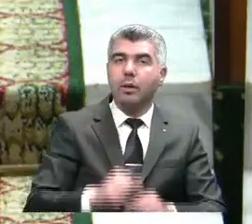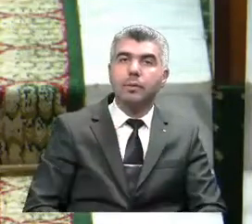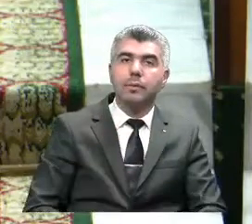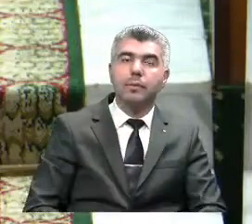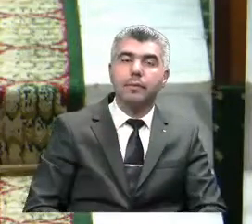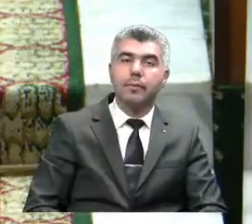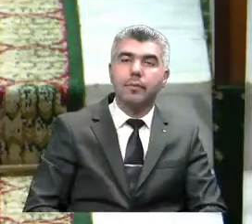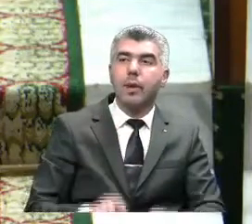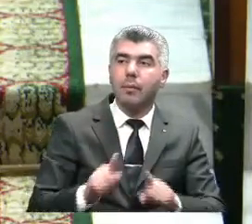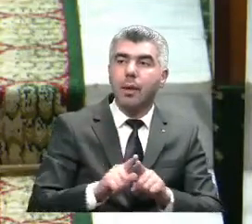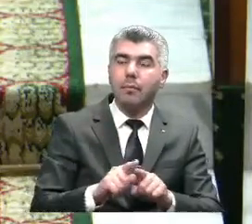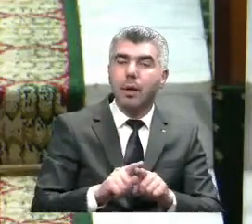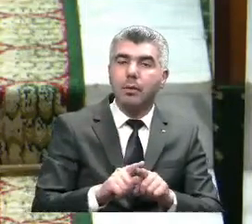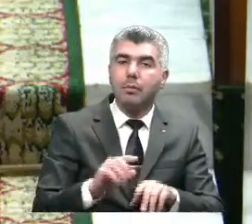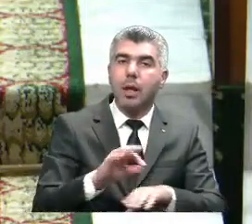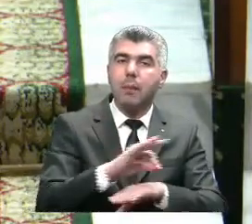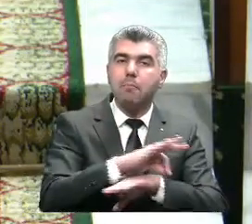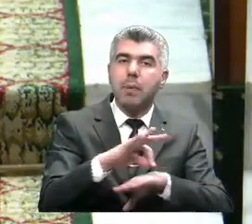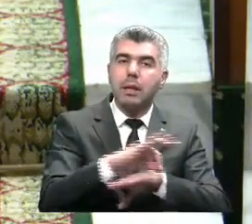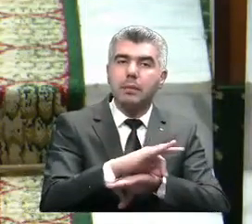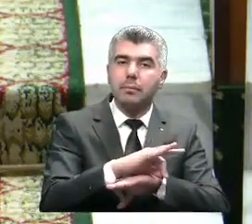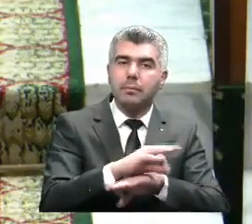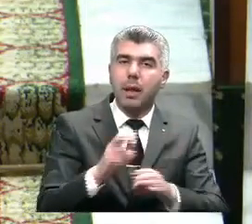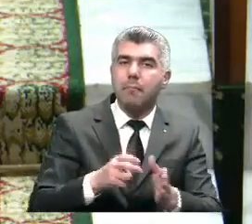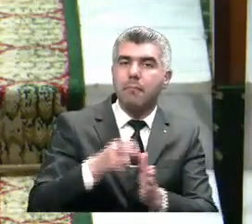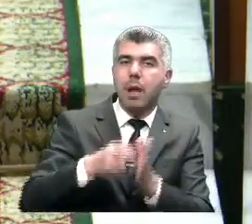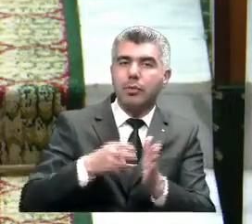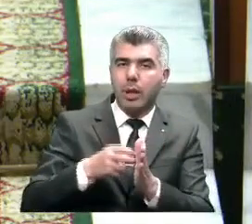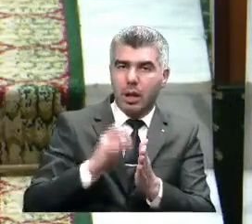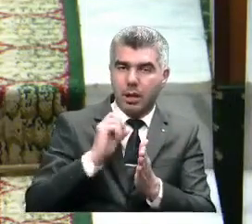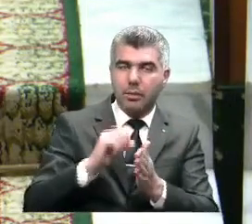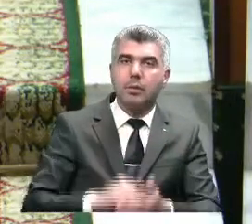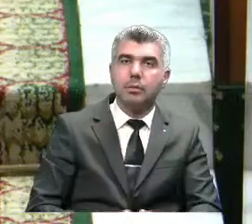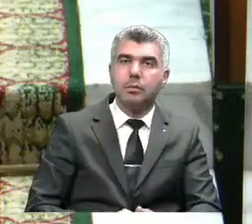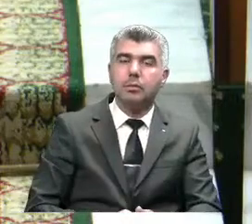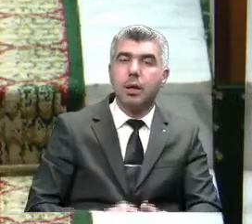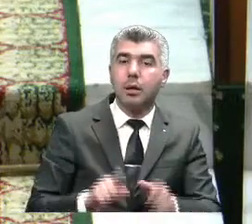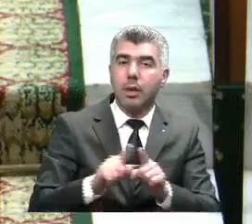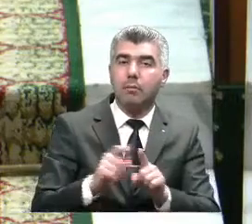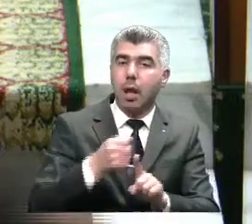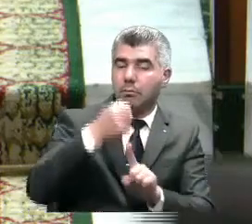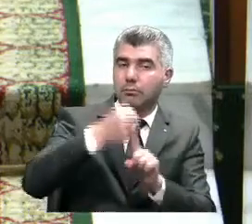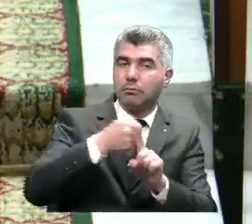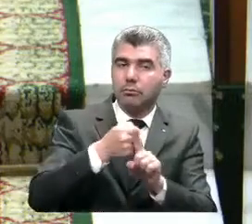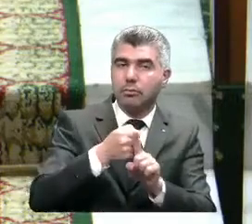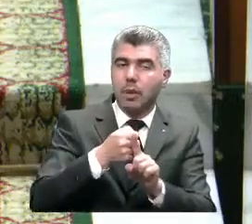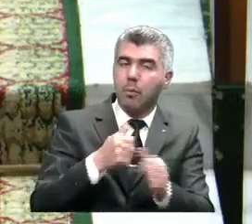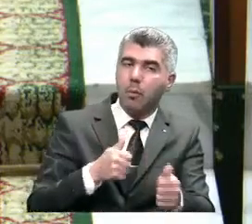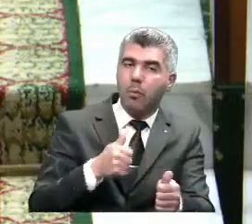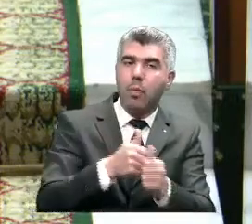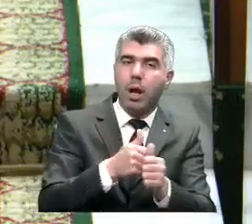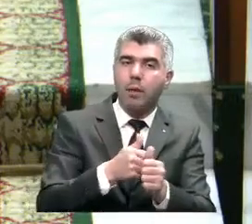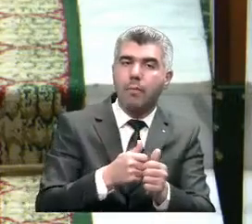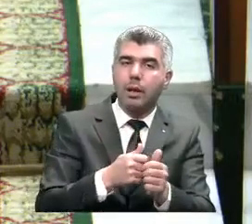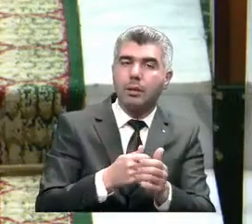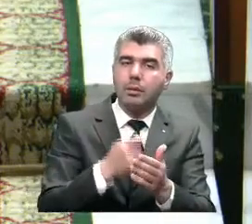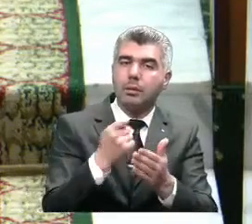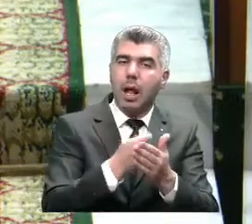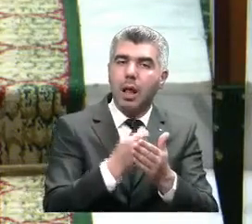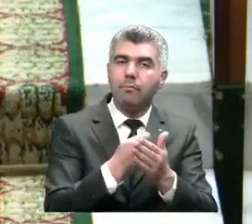نشير ان المكتب الوطني الحديديه تعمل جاهدا على مواكبه الطلب على النقل